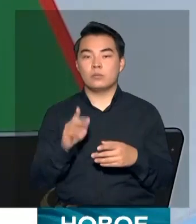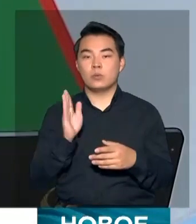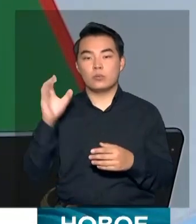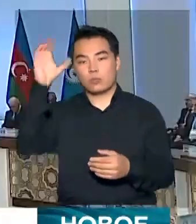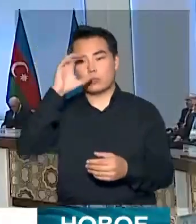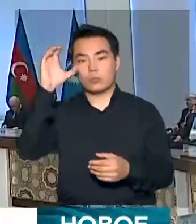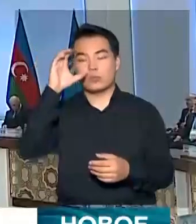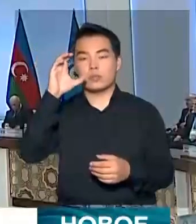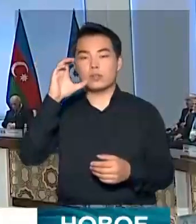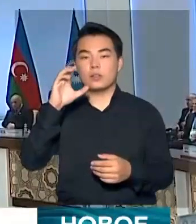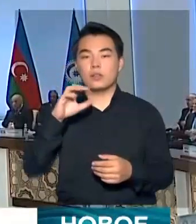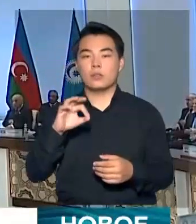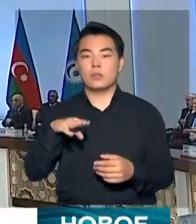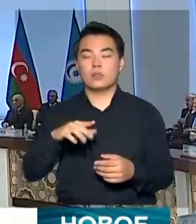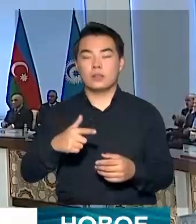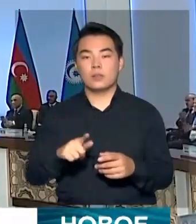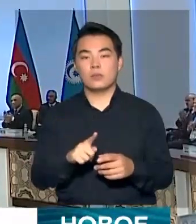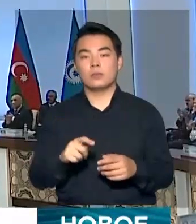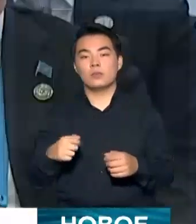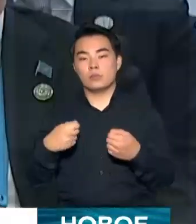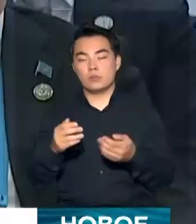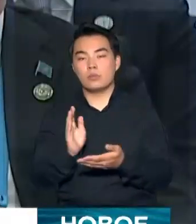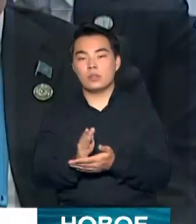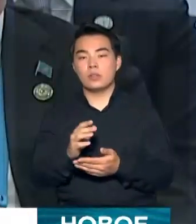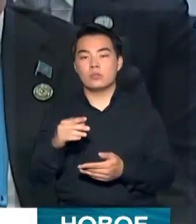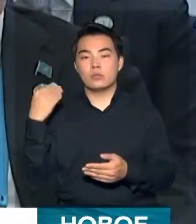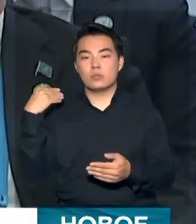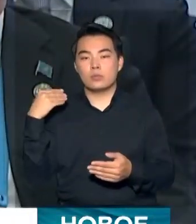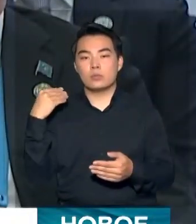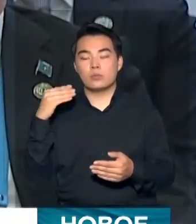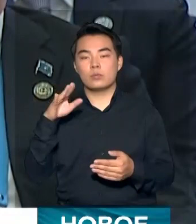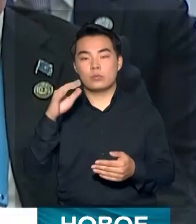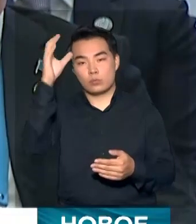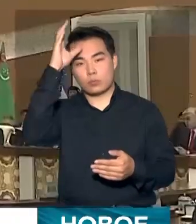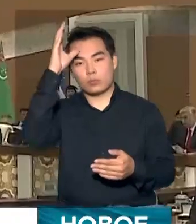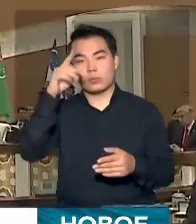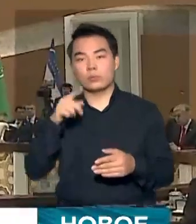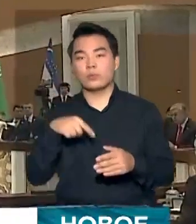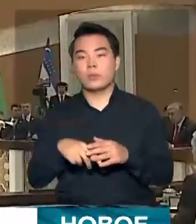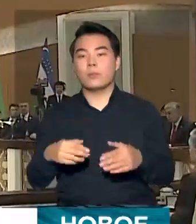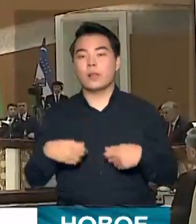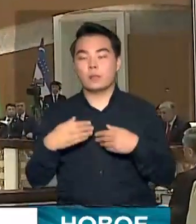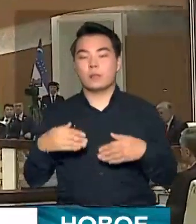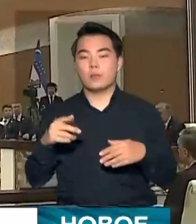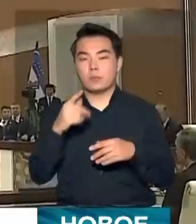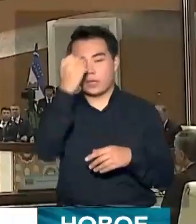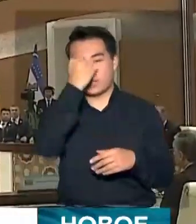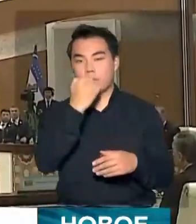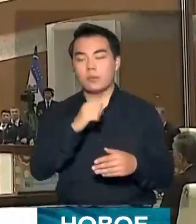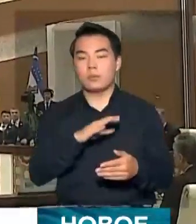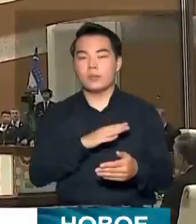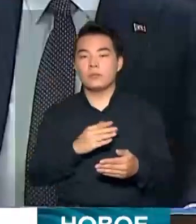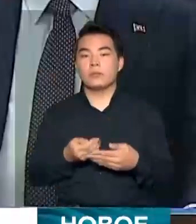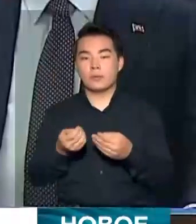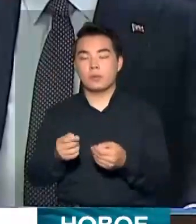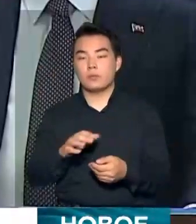Узбекистану. В предыдущем было у Турции. Касым-Жомарт Токаев выразил Реджепу Таипу Эрдогану благодарность за работу в организации